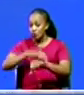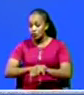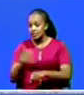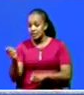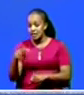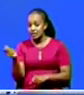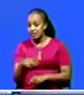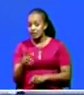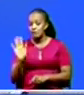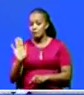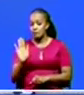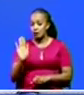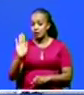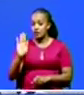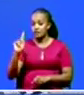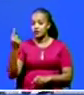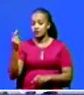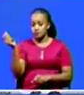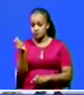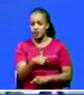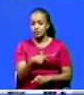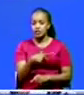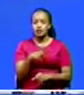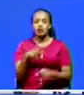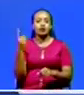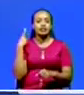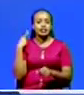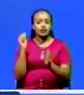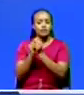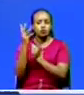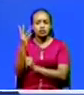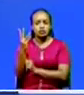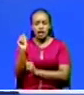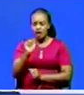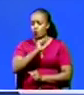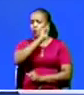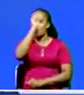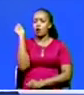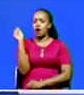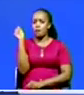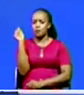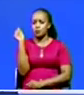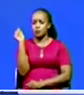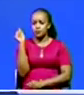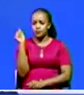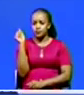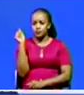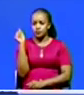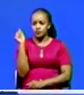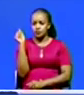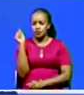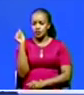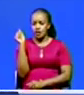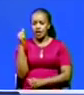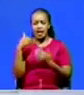wa miaka 24 yalimfika tarehe 14 Februari. When I woke up in the morning, I had a twitching of